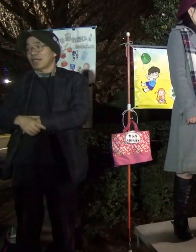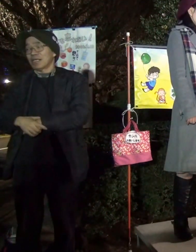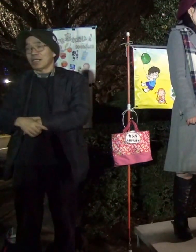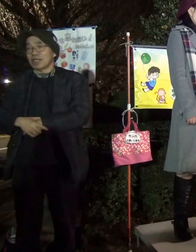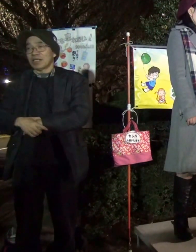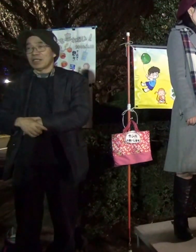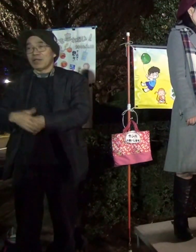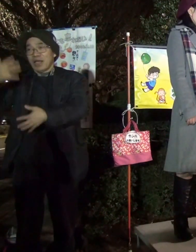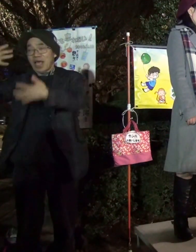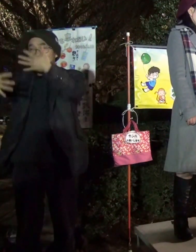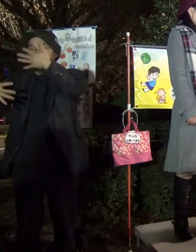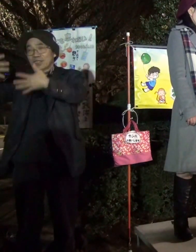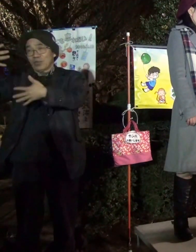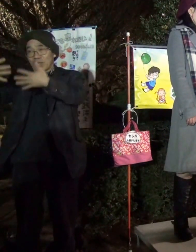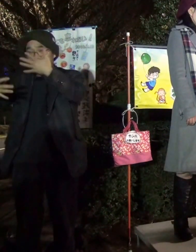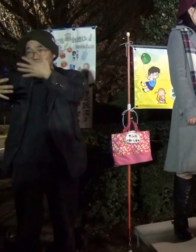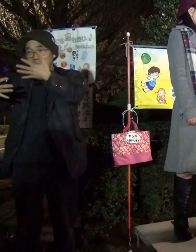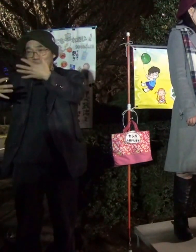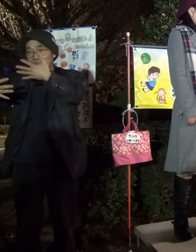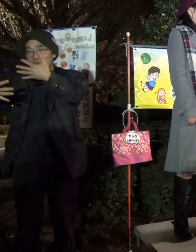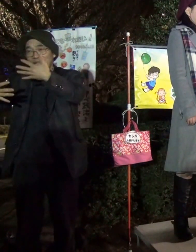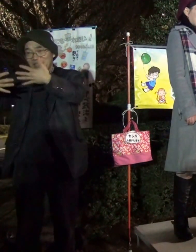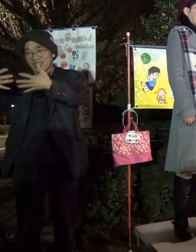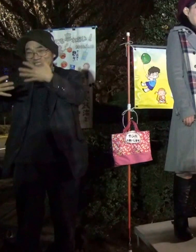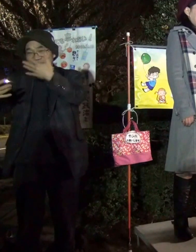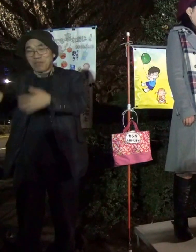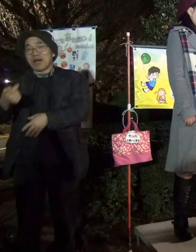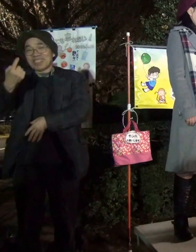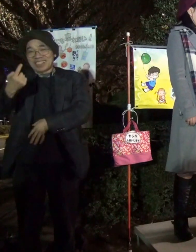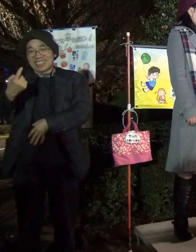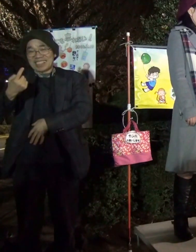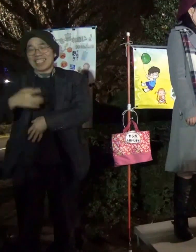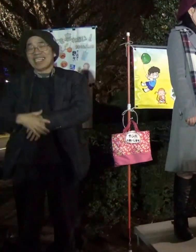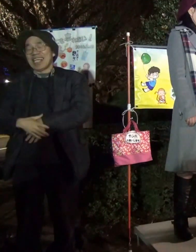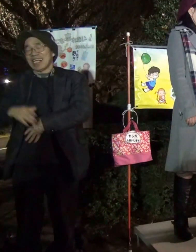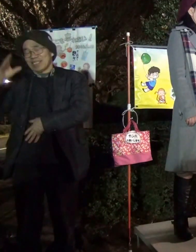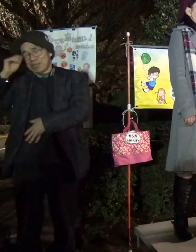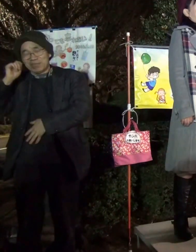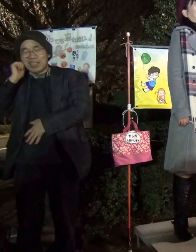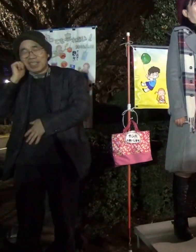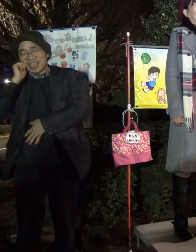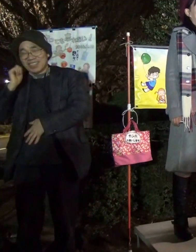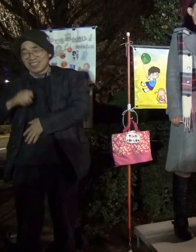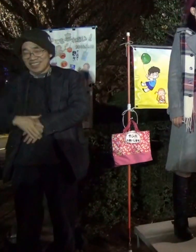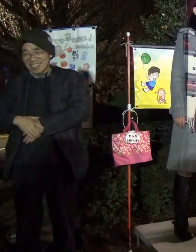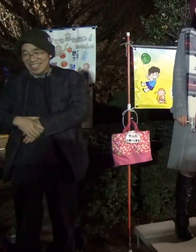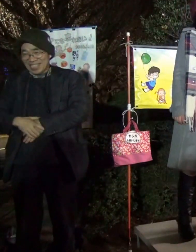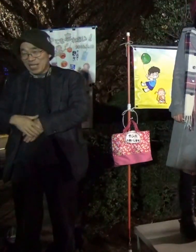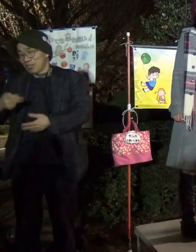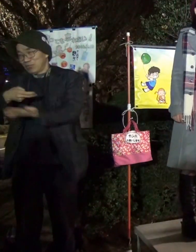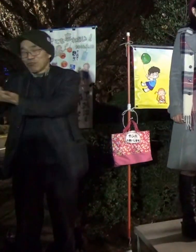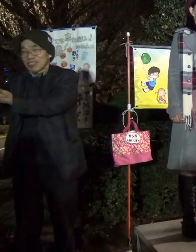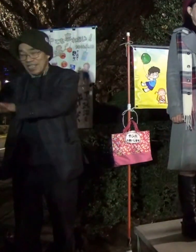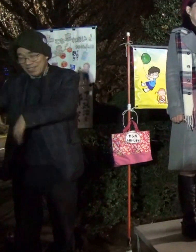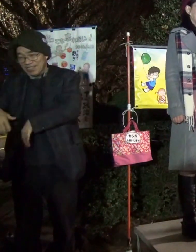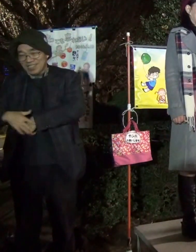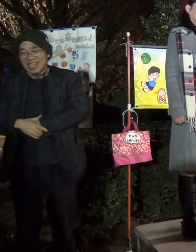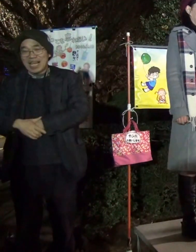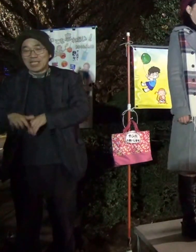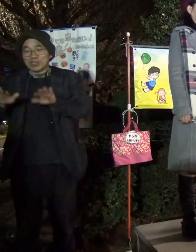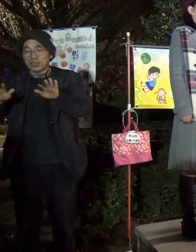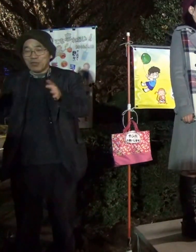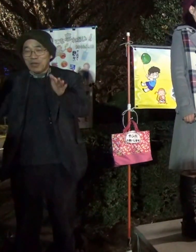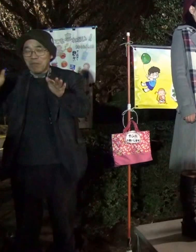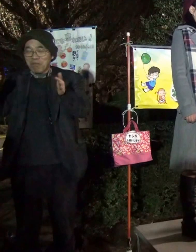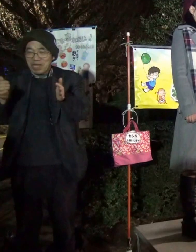像が出た瞬間に入院したっていう話。眠れないだってバカにしてるよね。なんだよ、じゃあそれまで眠れてたんじ